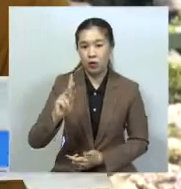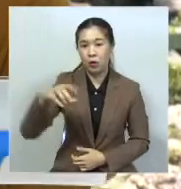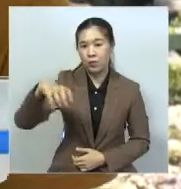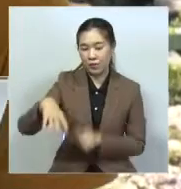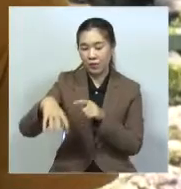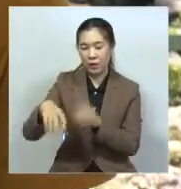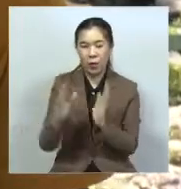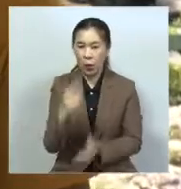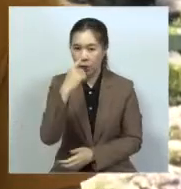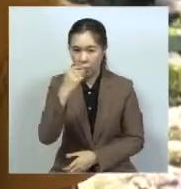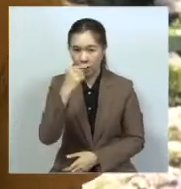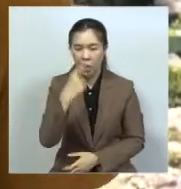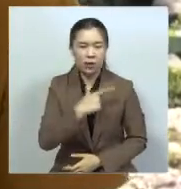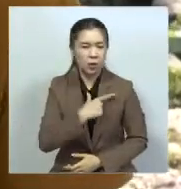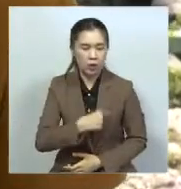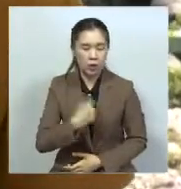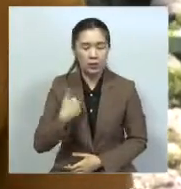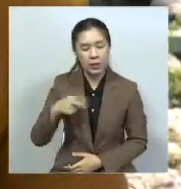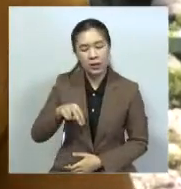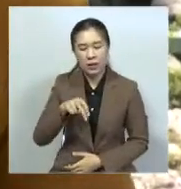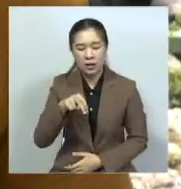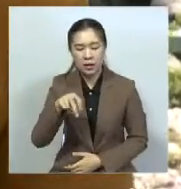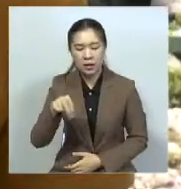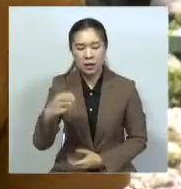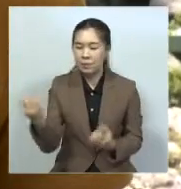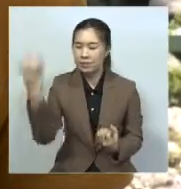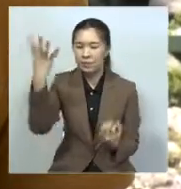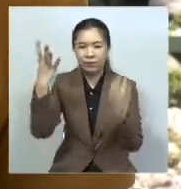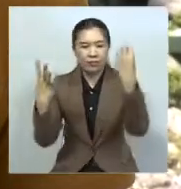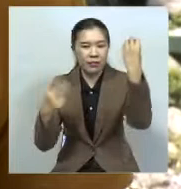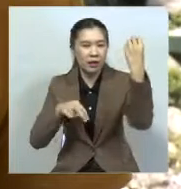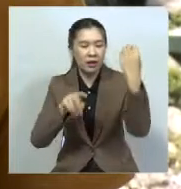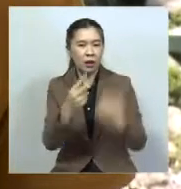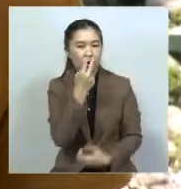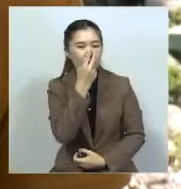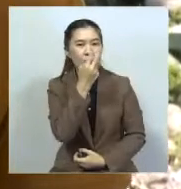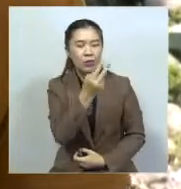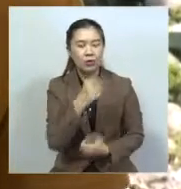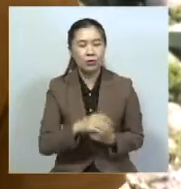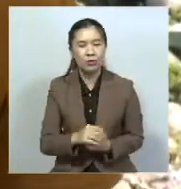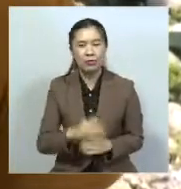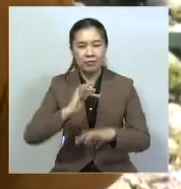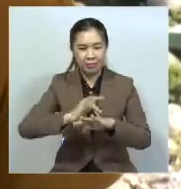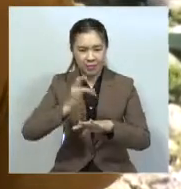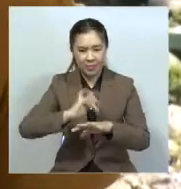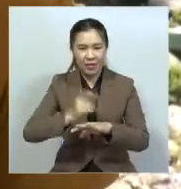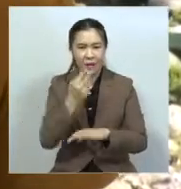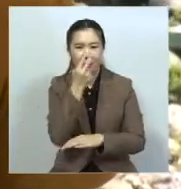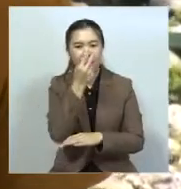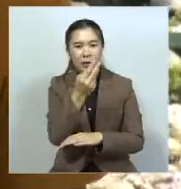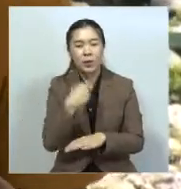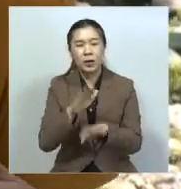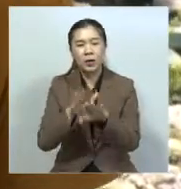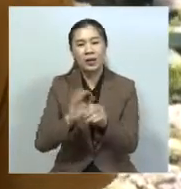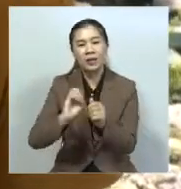ที่ยวต่างชาตินิยมชื่นชอบนะคะก็จะมีเดินป่านะคะศึกษาธรรมชาติสำหรับนักท่องเที่ยวไทยนะคะที่ชอบบรรยากาศอย่างนี้แต่ เราอยากจะแ